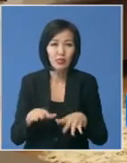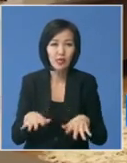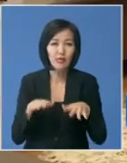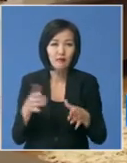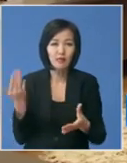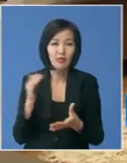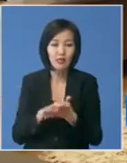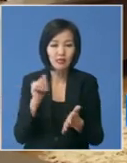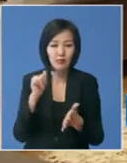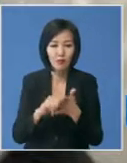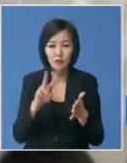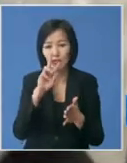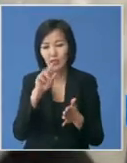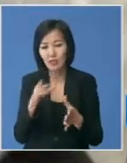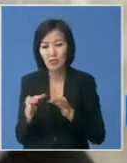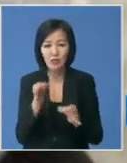сөз болды.